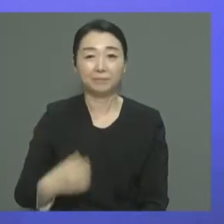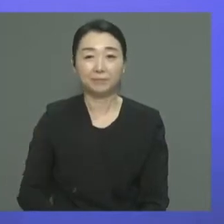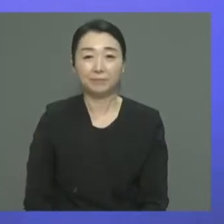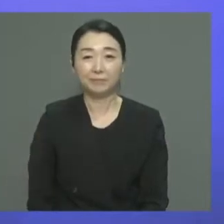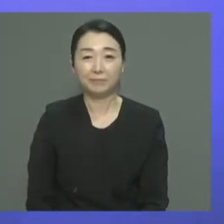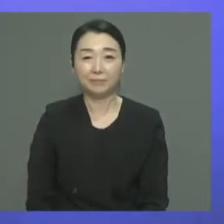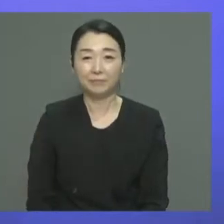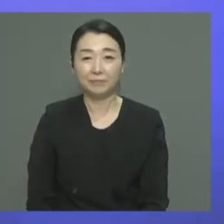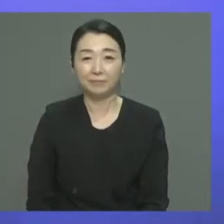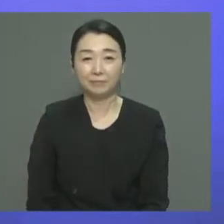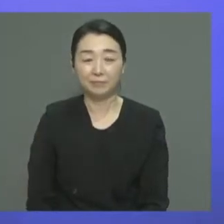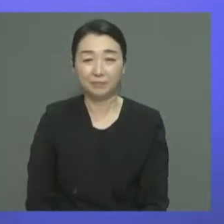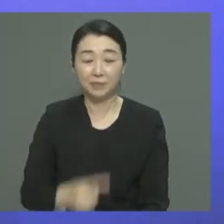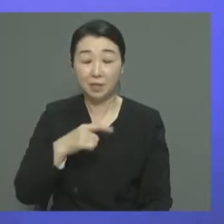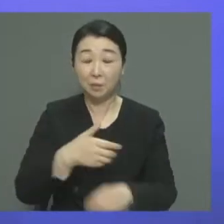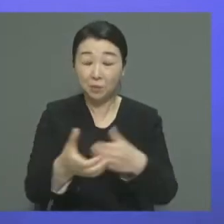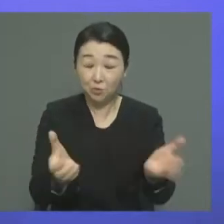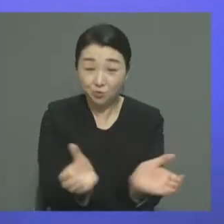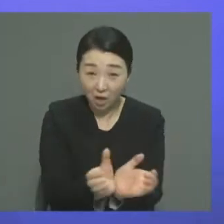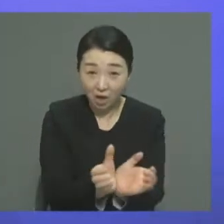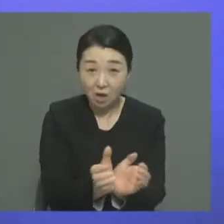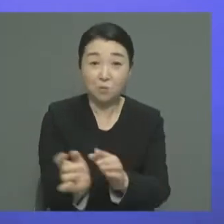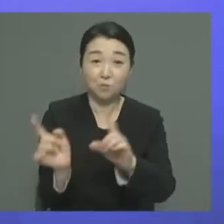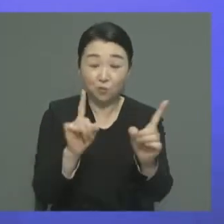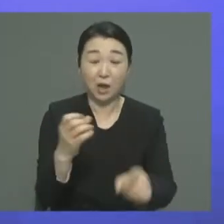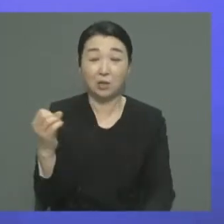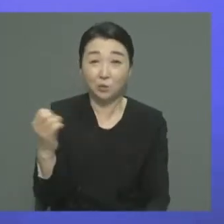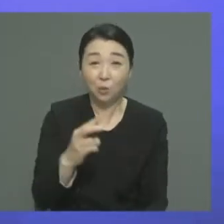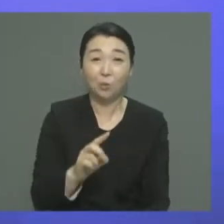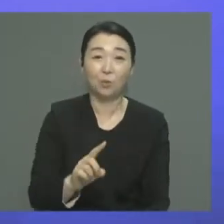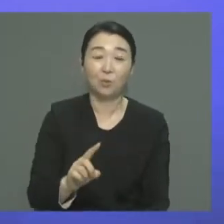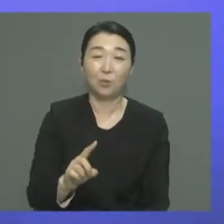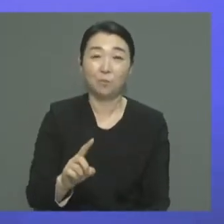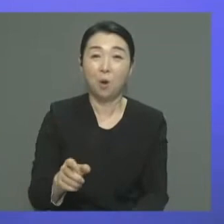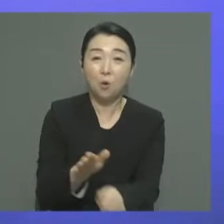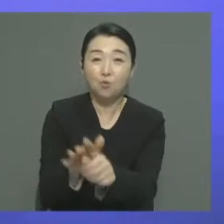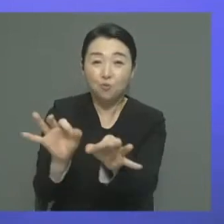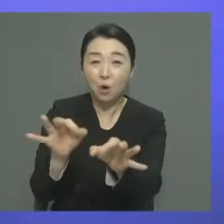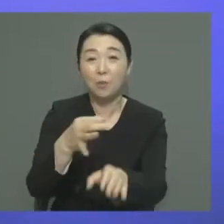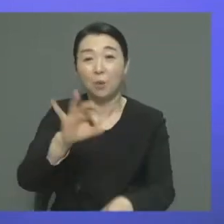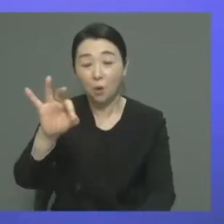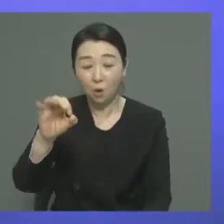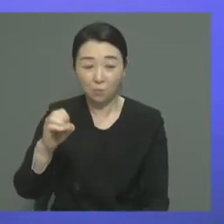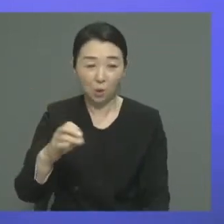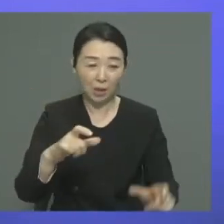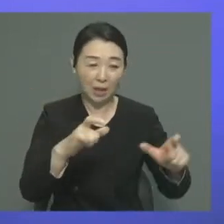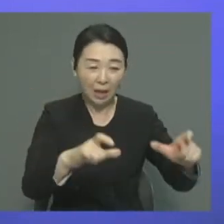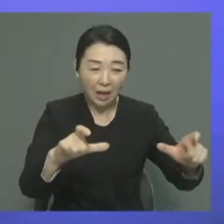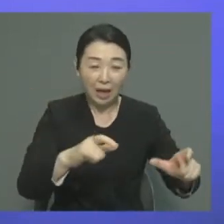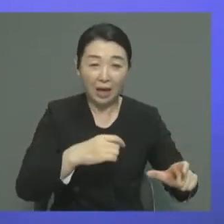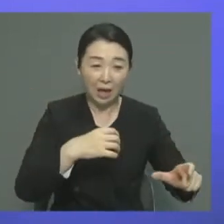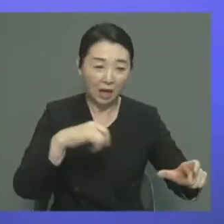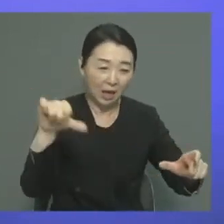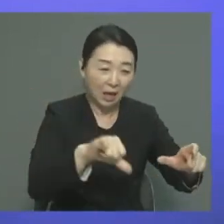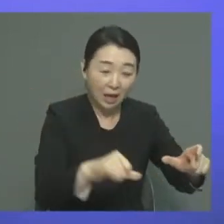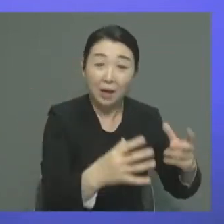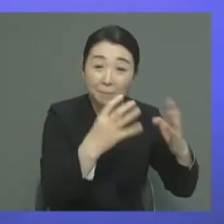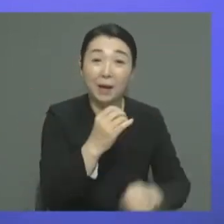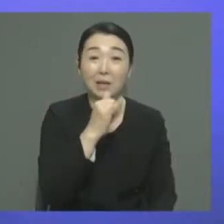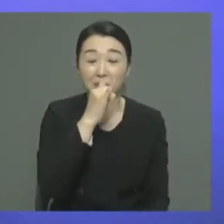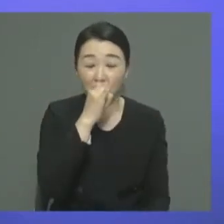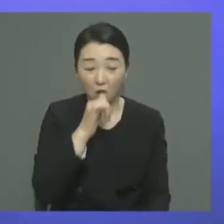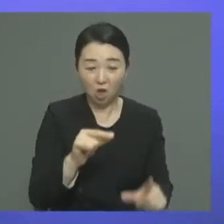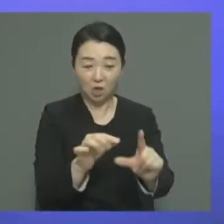지구 당부할 원외 위원장에 대한 후원 5 0 그리고 당 3가 취약한 지역에 대한 비례대표 우선 배정